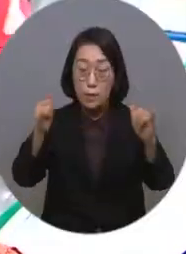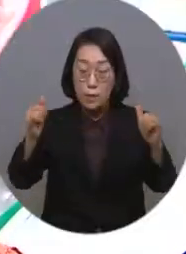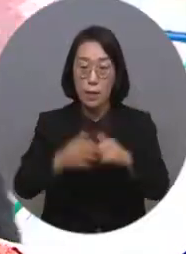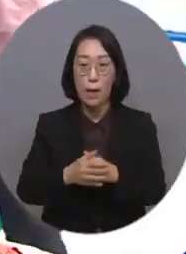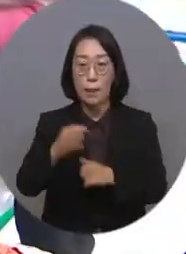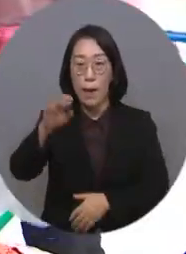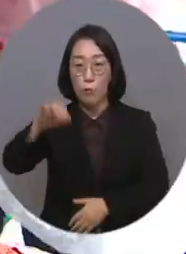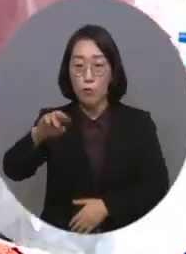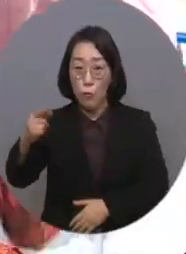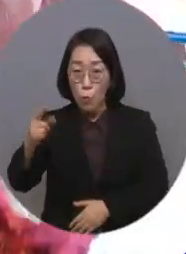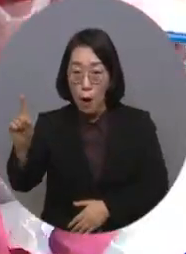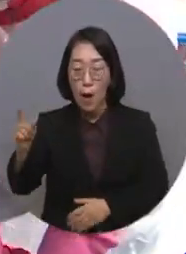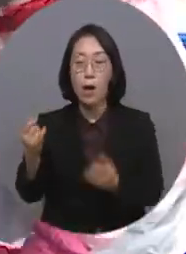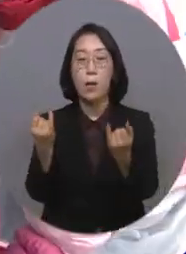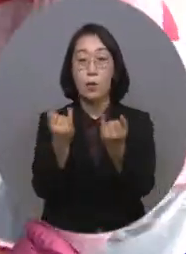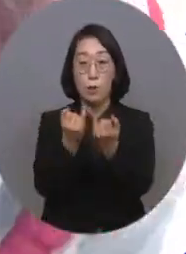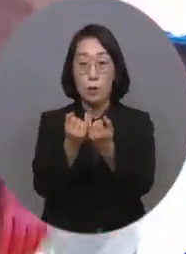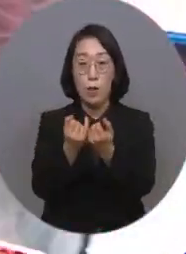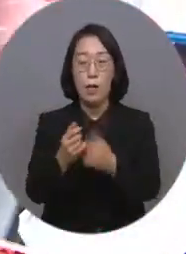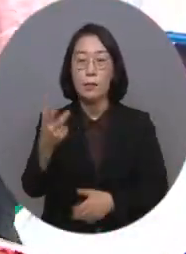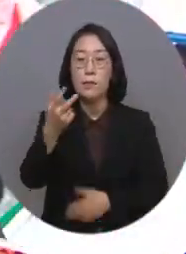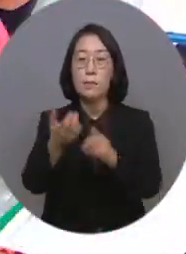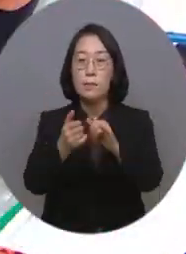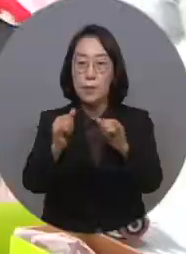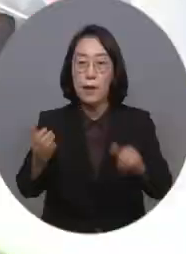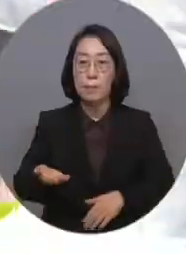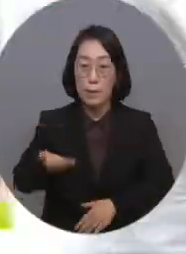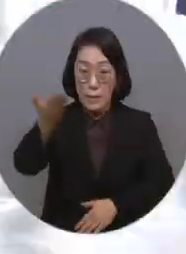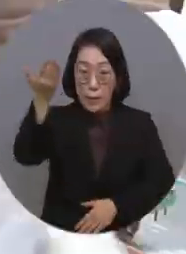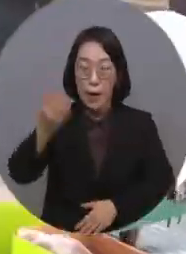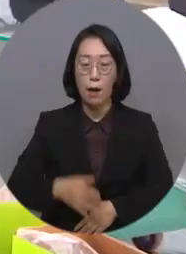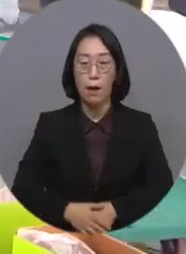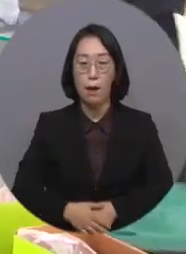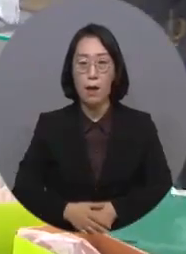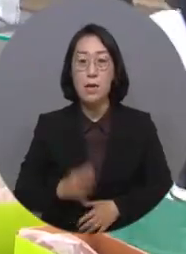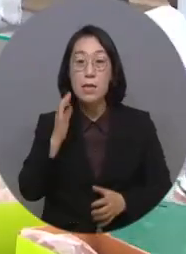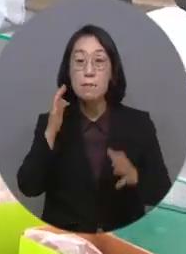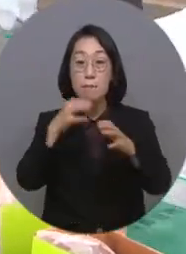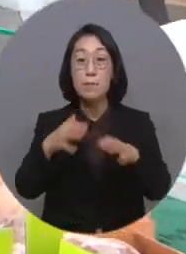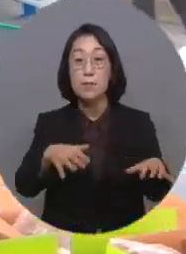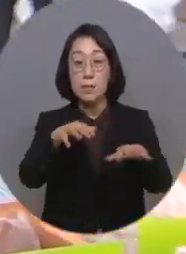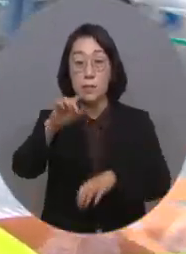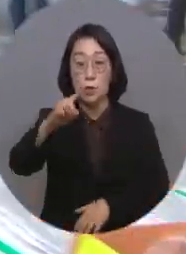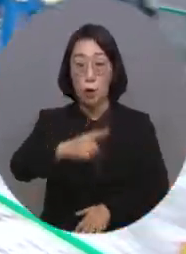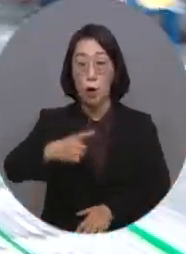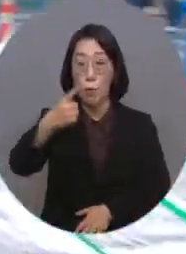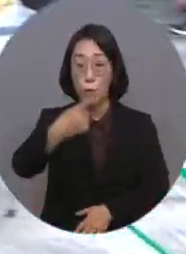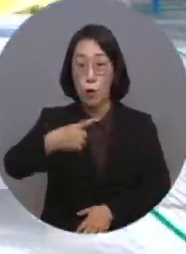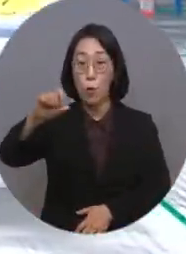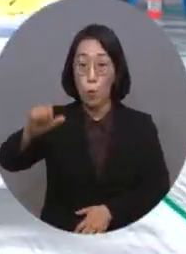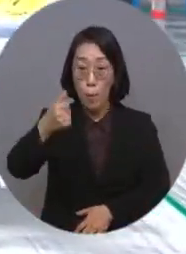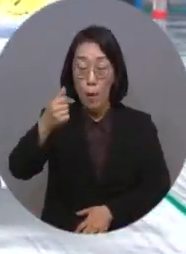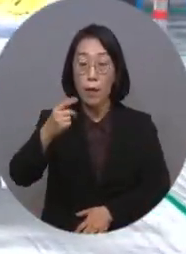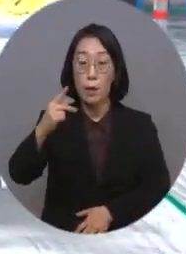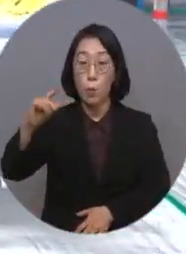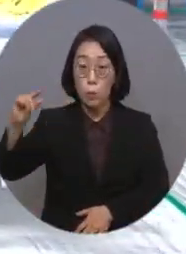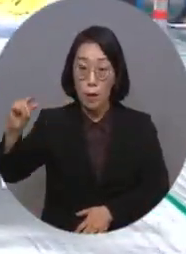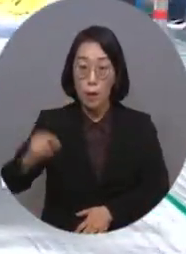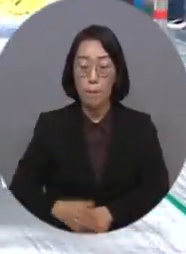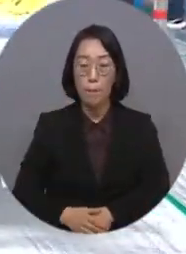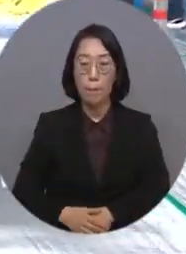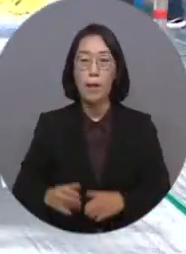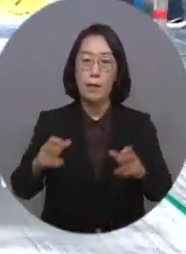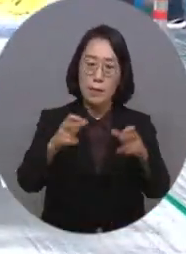다문화 이주 여성 등 70여 명이 참여한 가운데 김장김치 1,500kg을 장애인과 저소득층